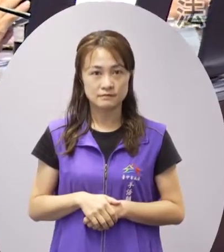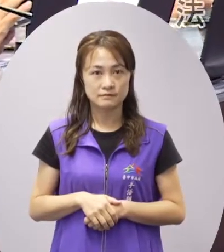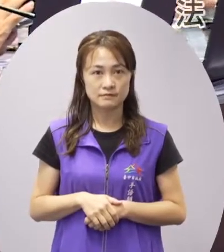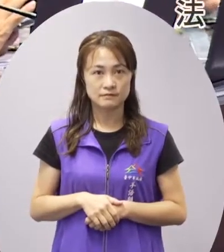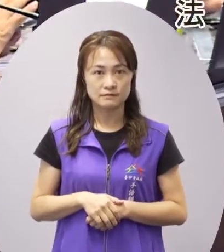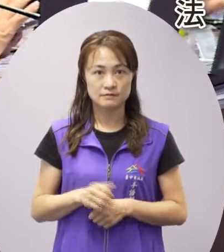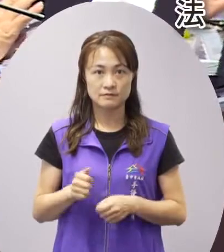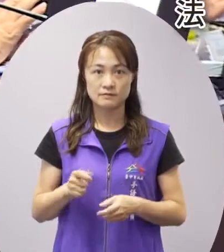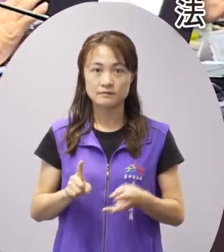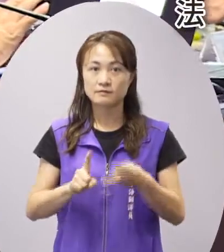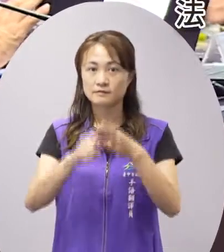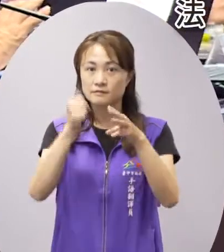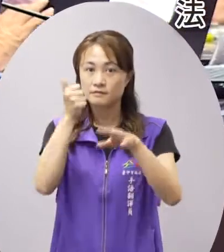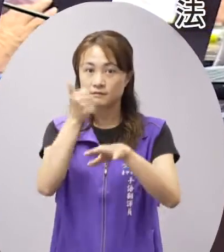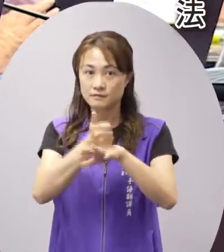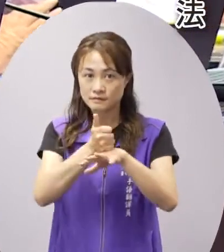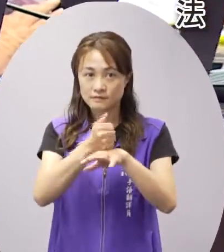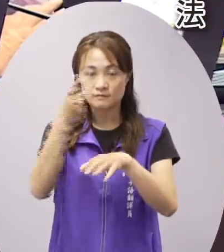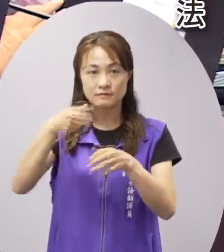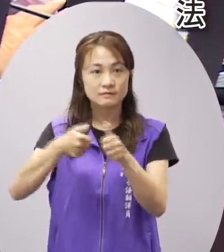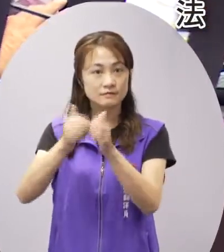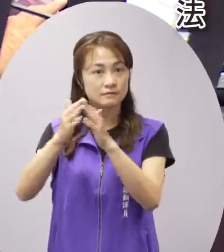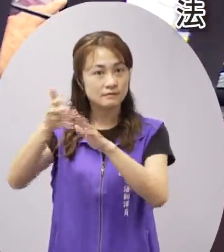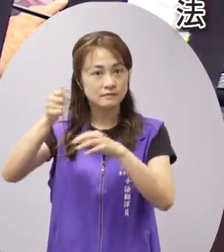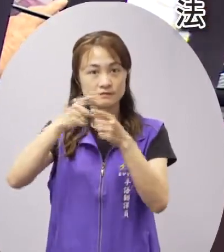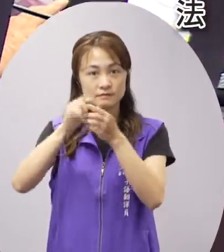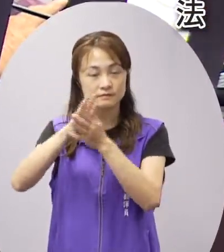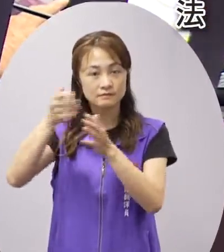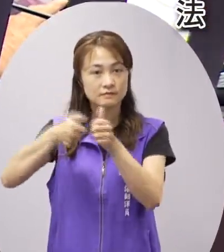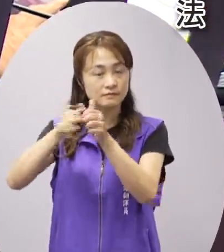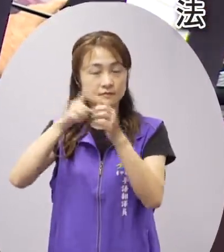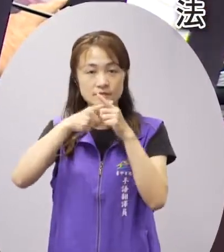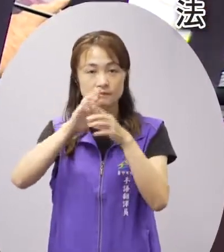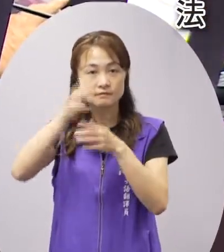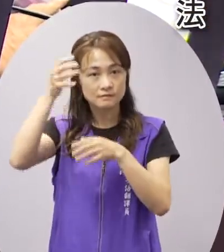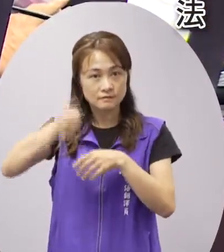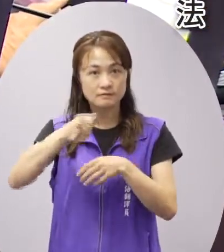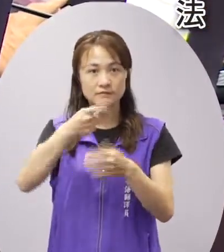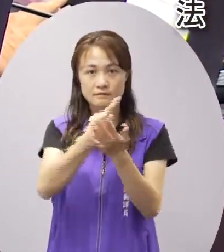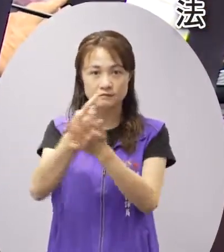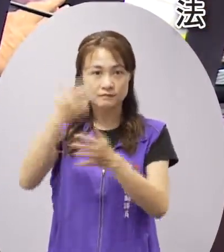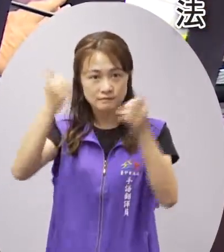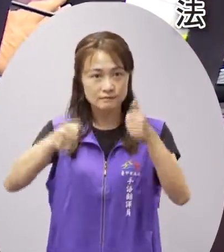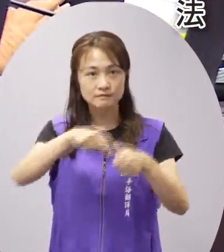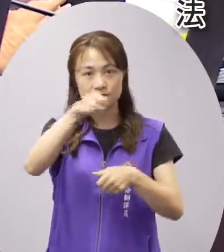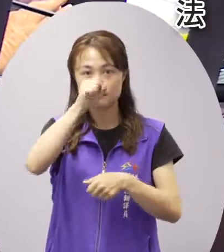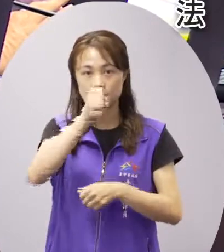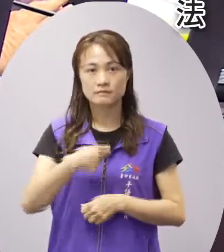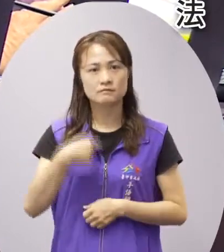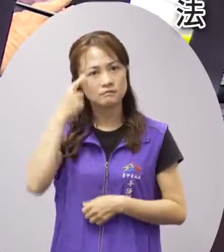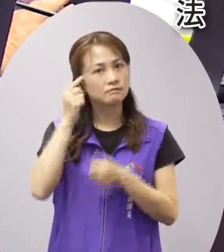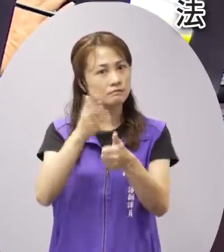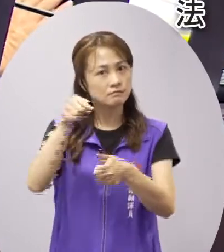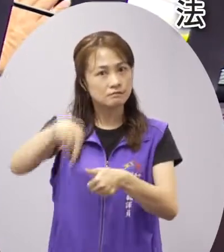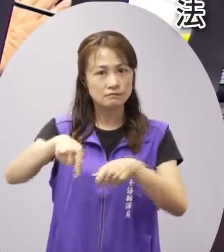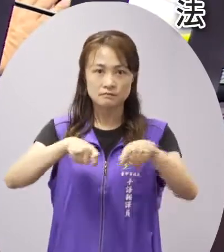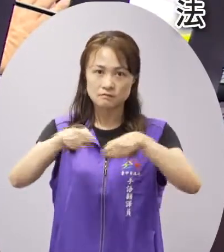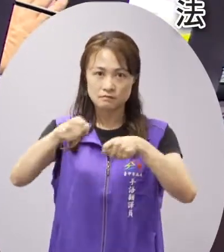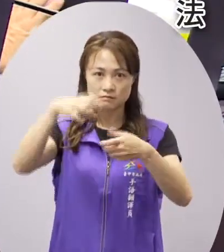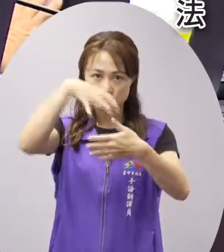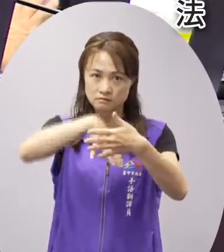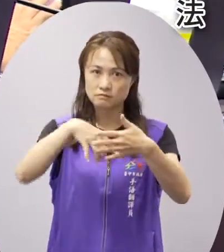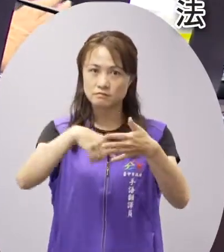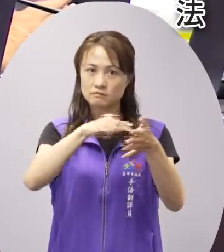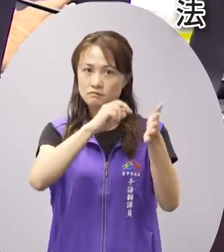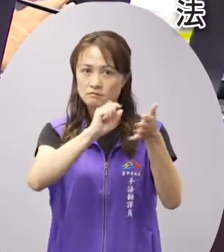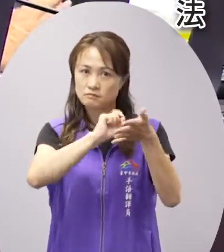主席，副市长、秘书长、副秘书长，各位同仁，大家好。我能不能请教一下哈？因为看到这个文件的资